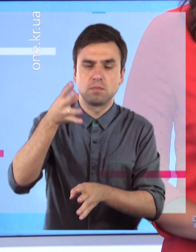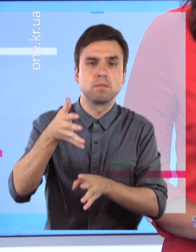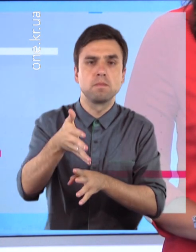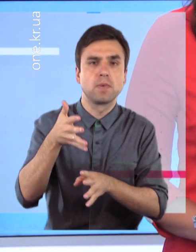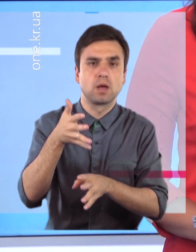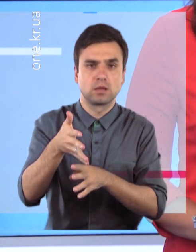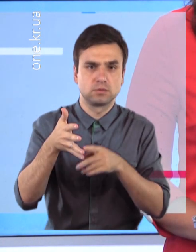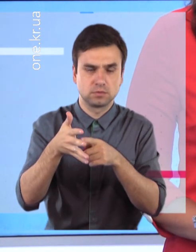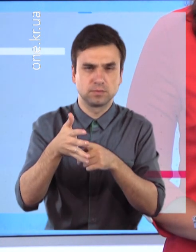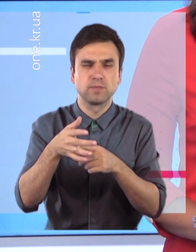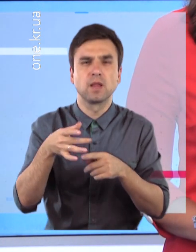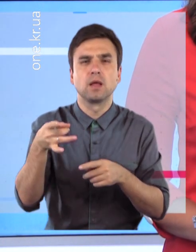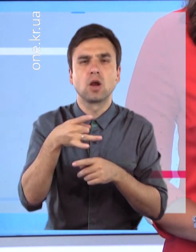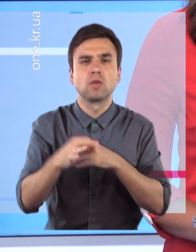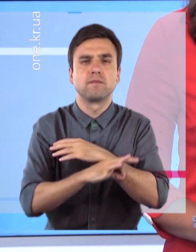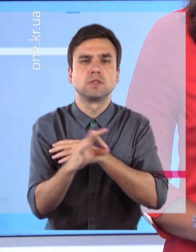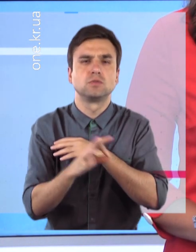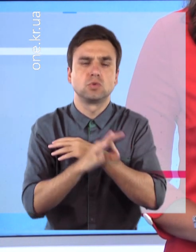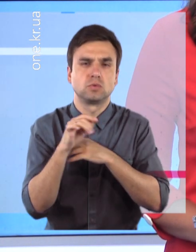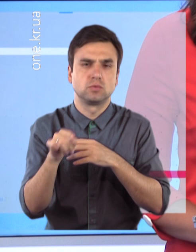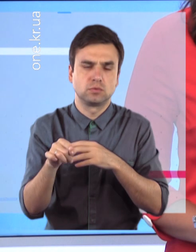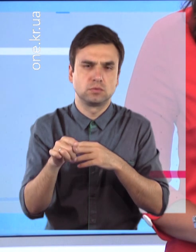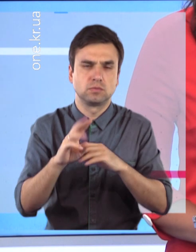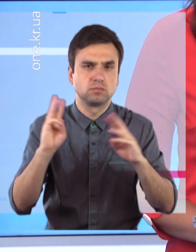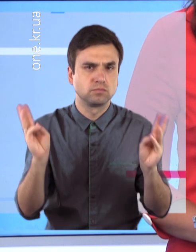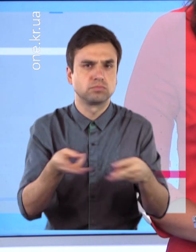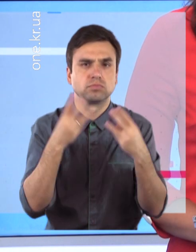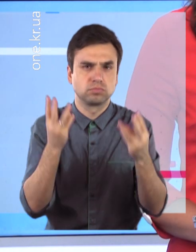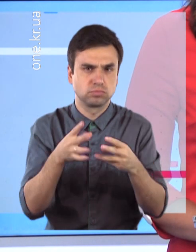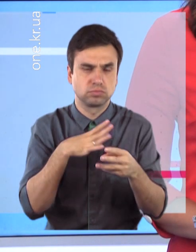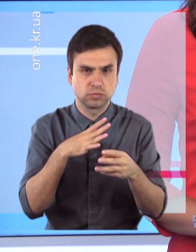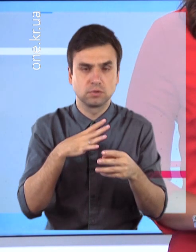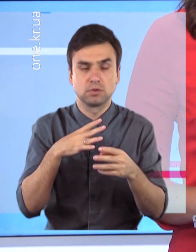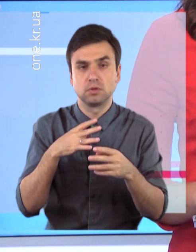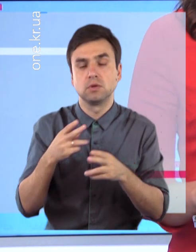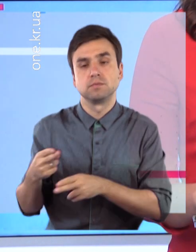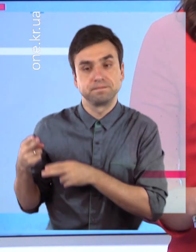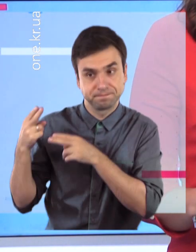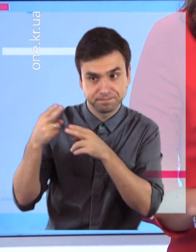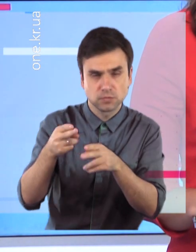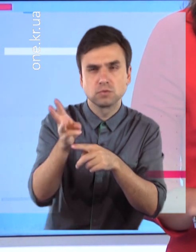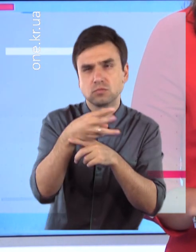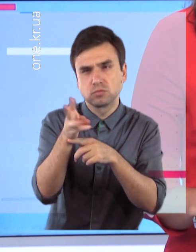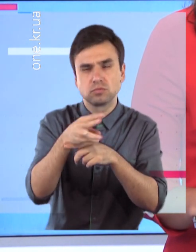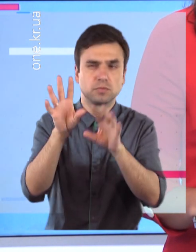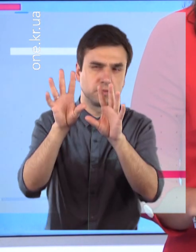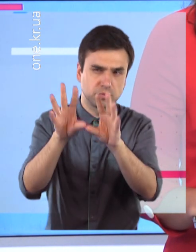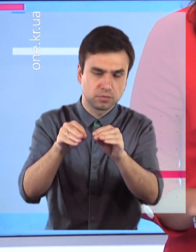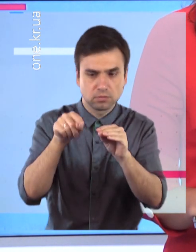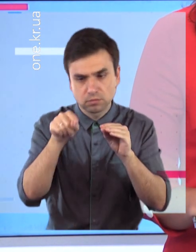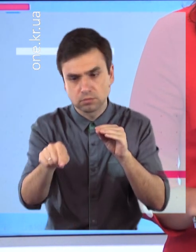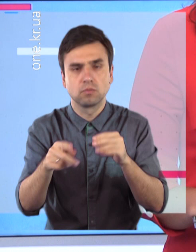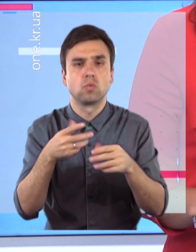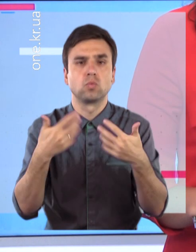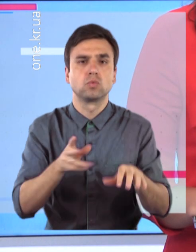на п'ятому поверсі багатоповерхового будинку на мікрорайоні «Східний». Під час ліквідації займання рятувальники виявили в оселі